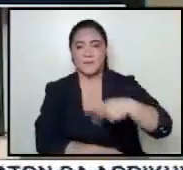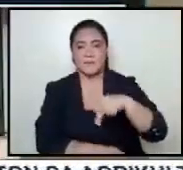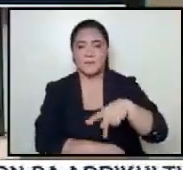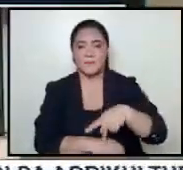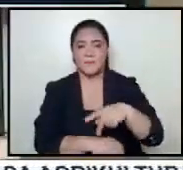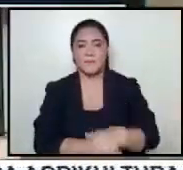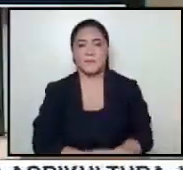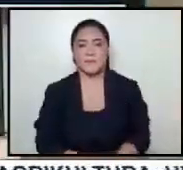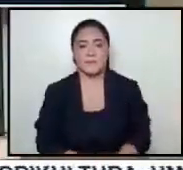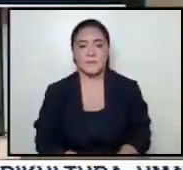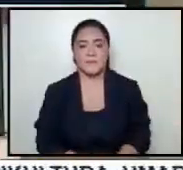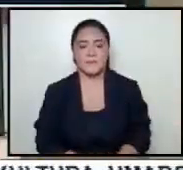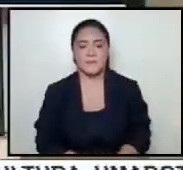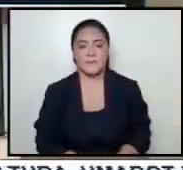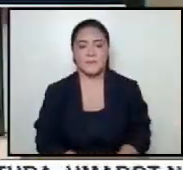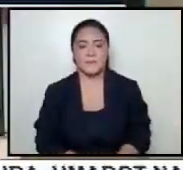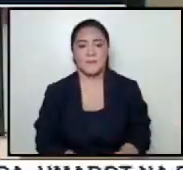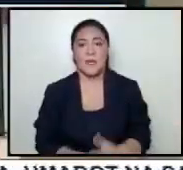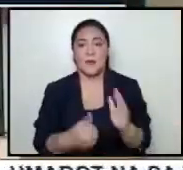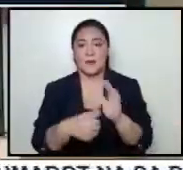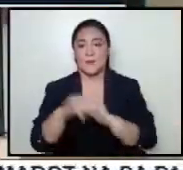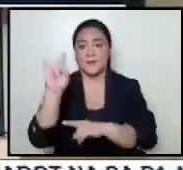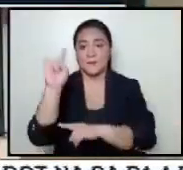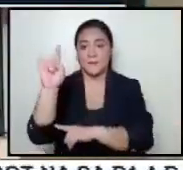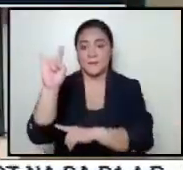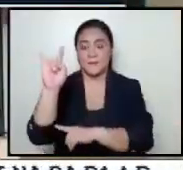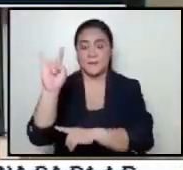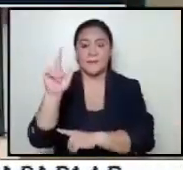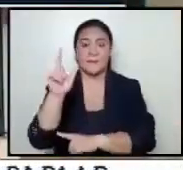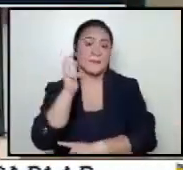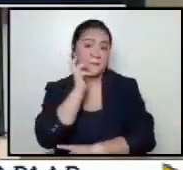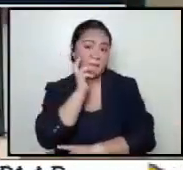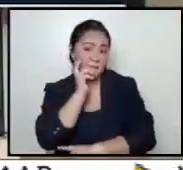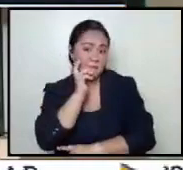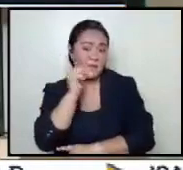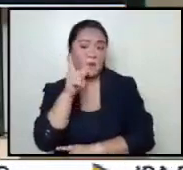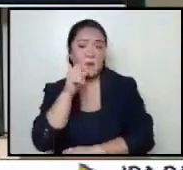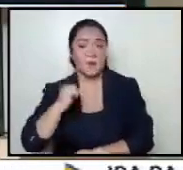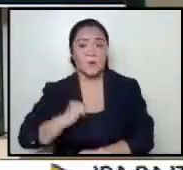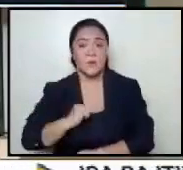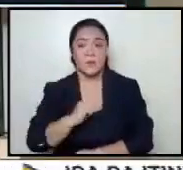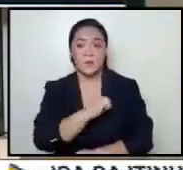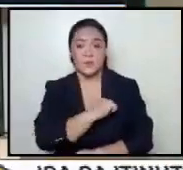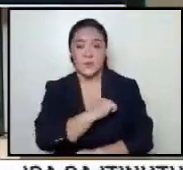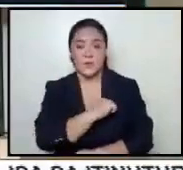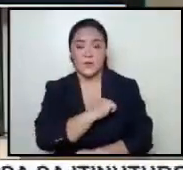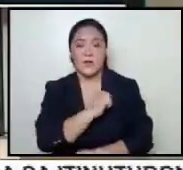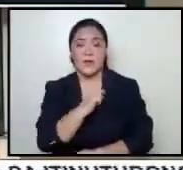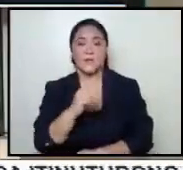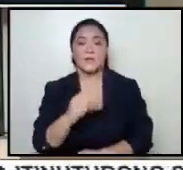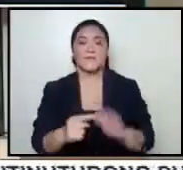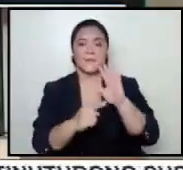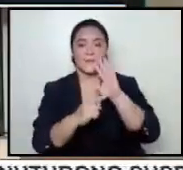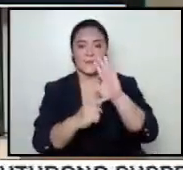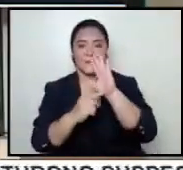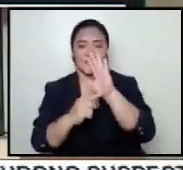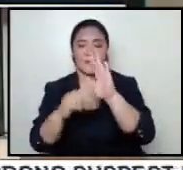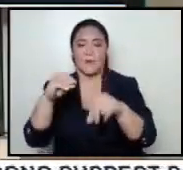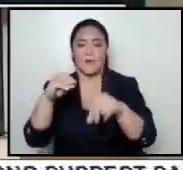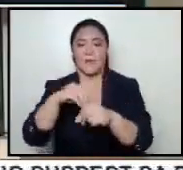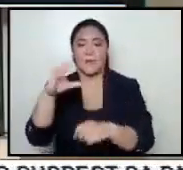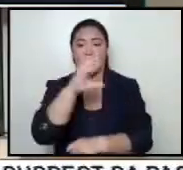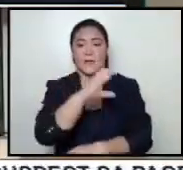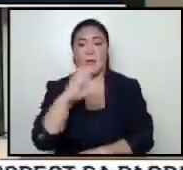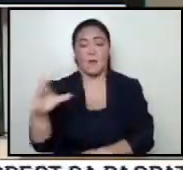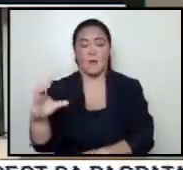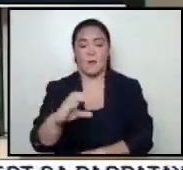Opisyal na ang kinampanya ni Pangulong Duterte ang ilang senatorial candidates sa kanyang pagdalo sa PDP Laban campaign rally sa Caloocan. Muling